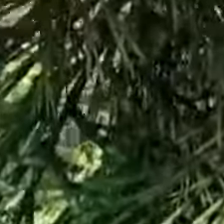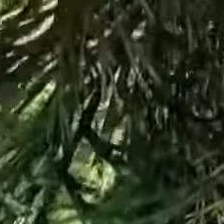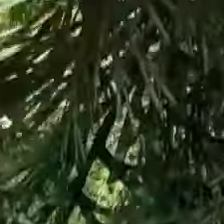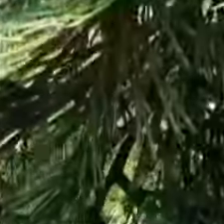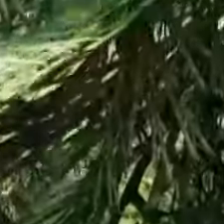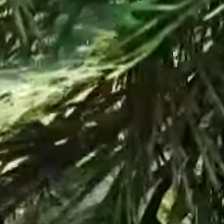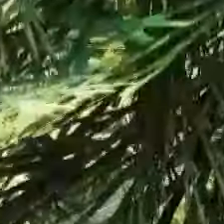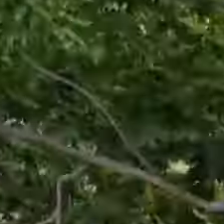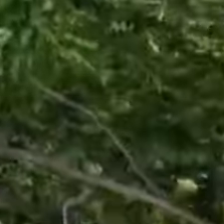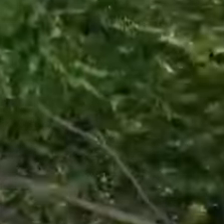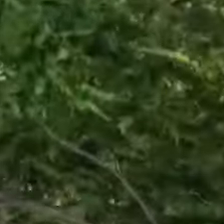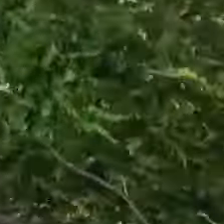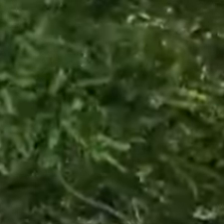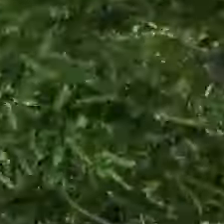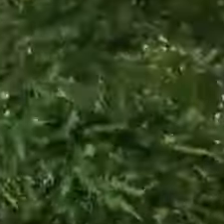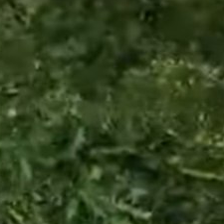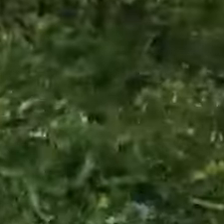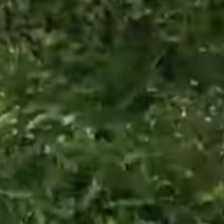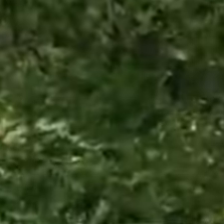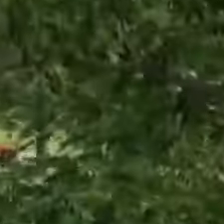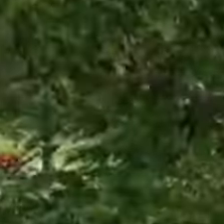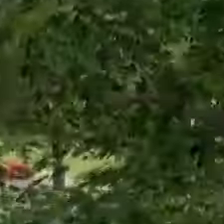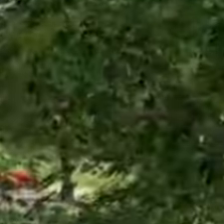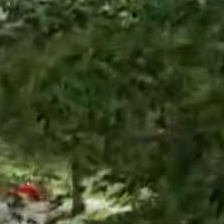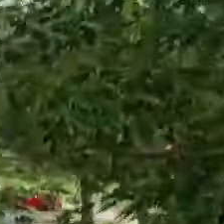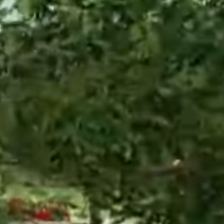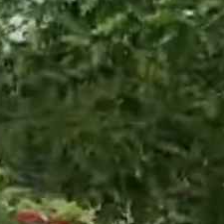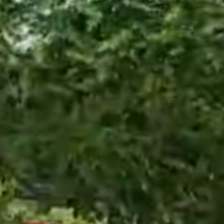დიდ ოჯახს. რეგისტრაციისთვის დაგვირეკე დღესვე